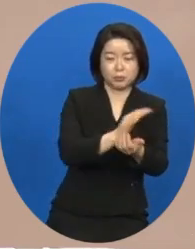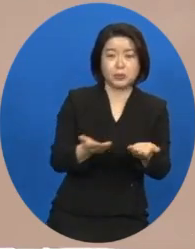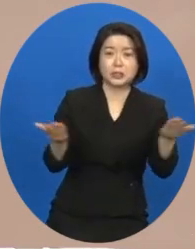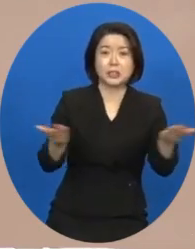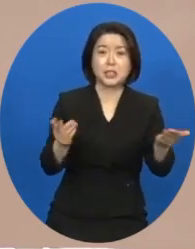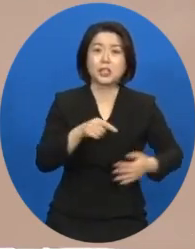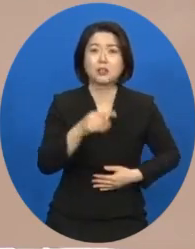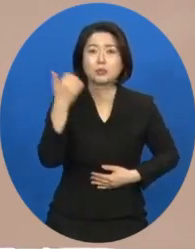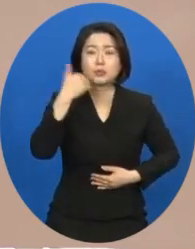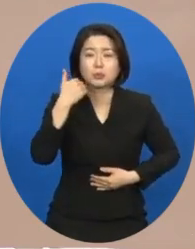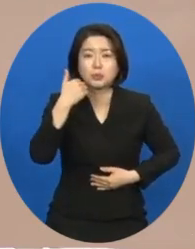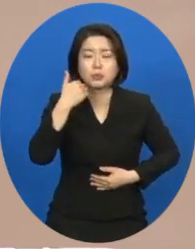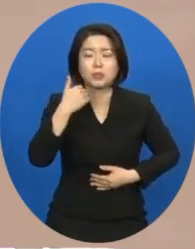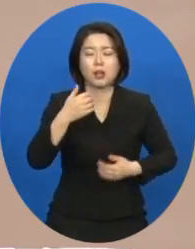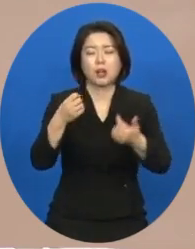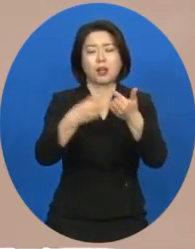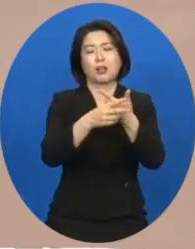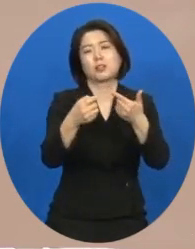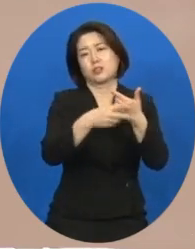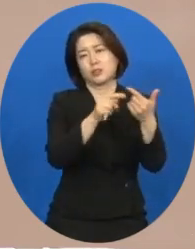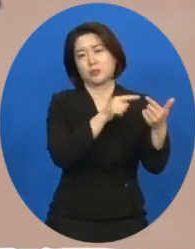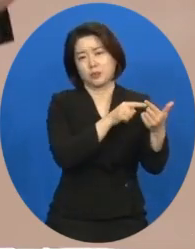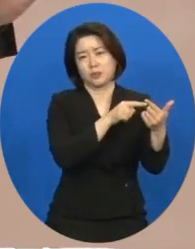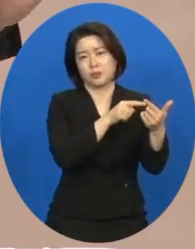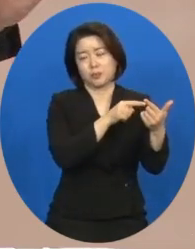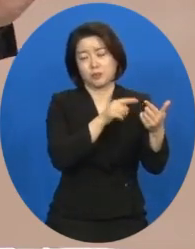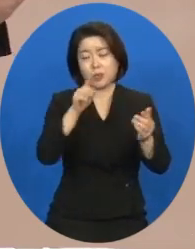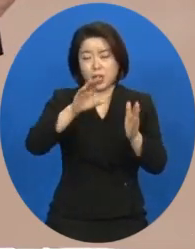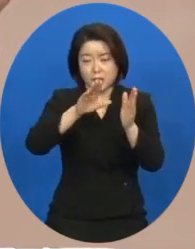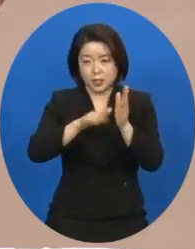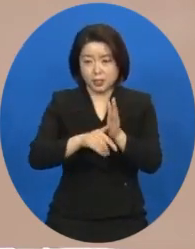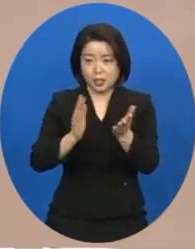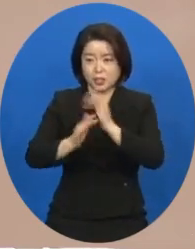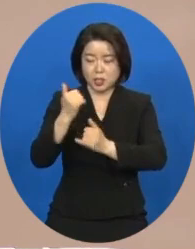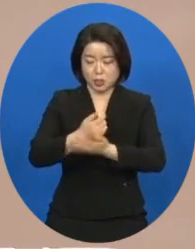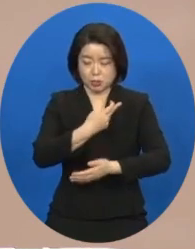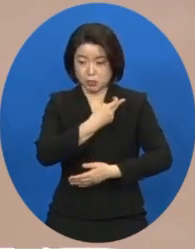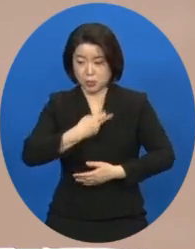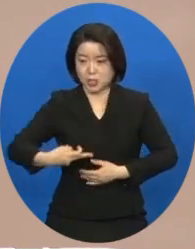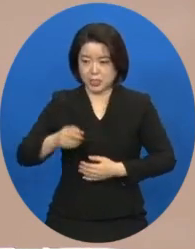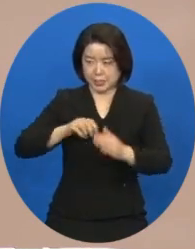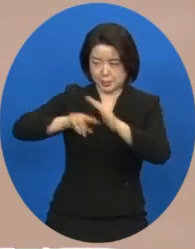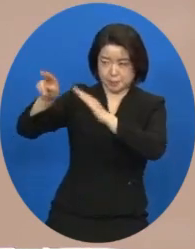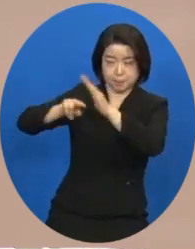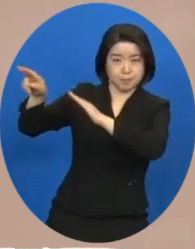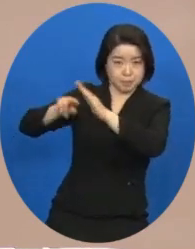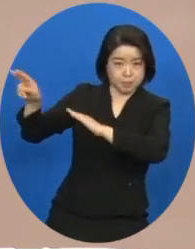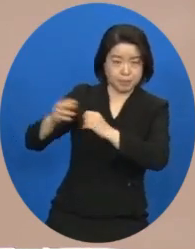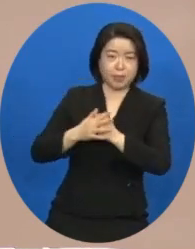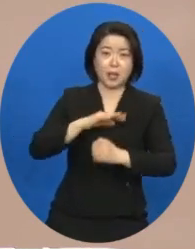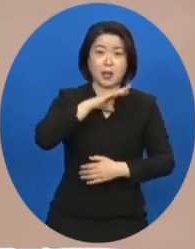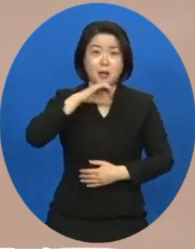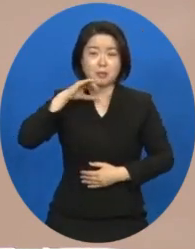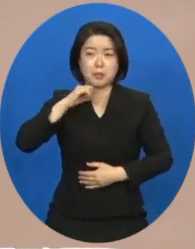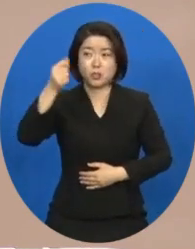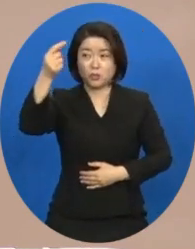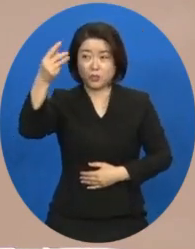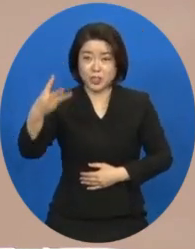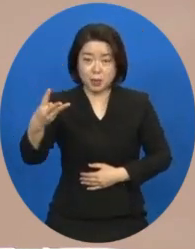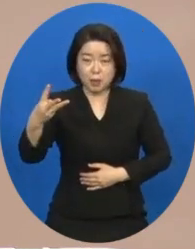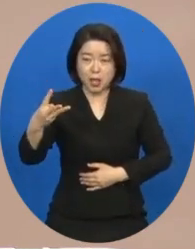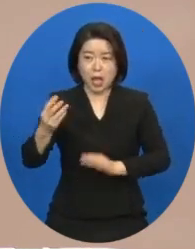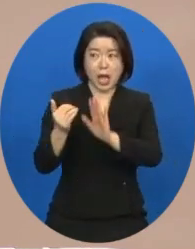니고데모가 했습니다. 그때 예수님의 제자들 다 도망가고 베드로는 예수님을 세 번이나 부인하고 저주까지